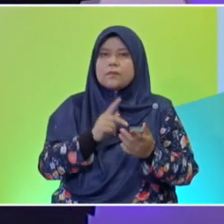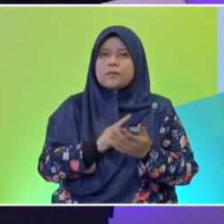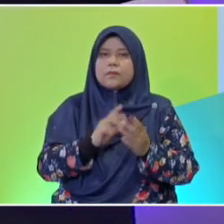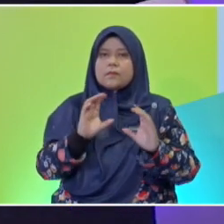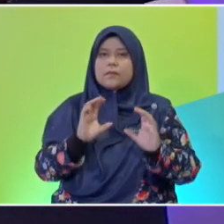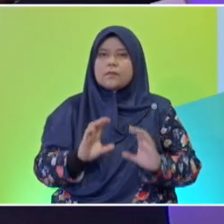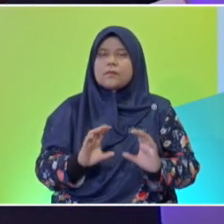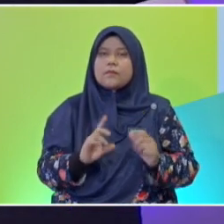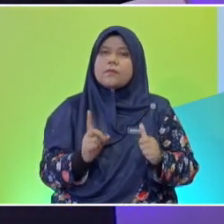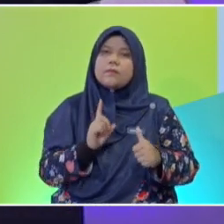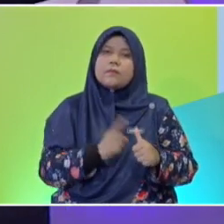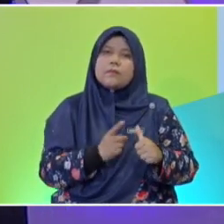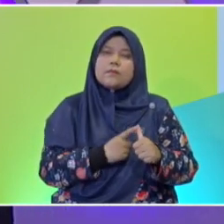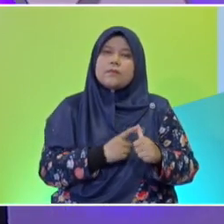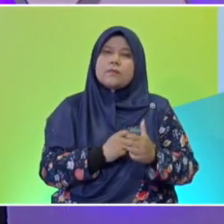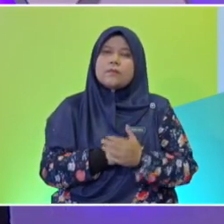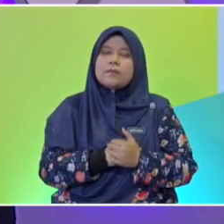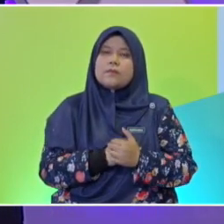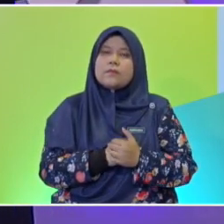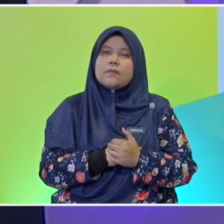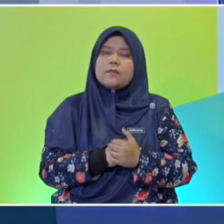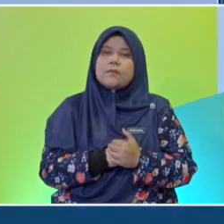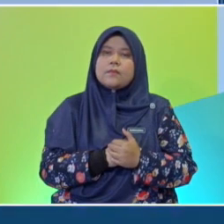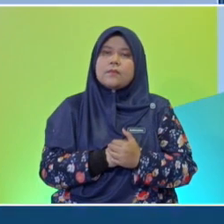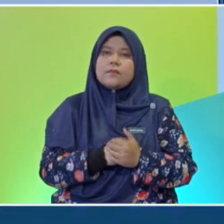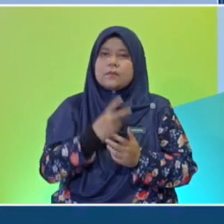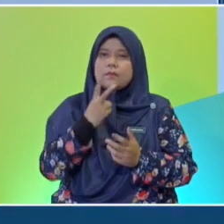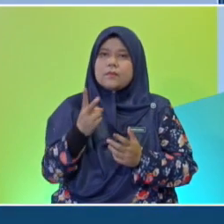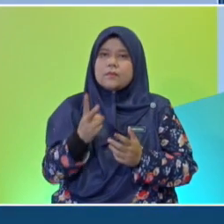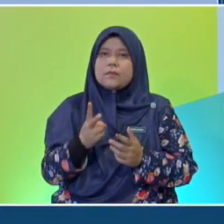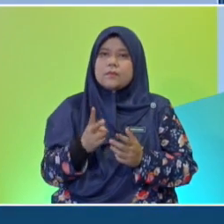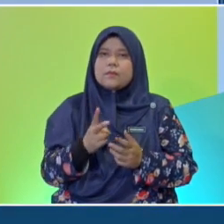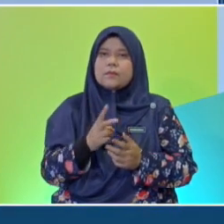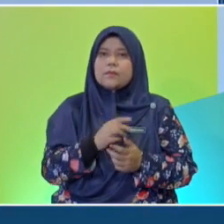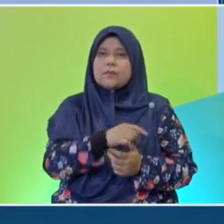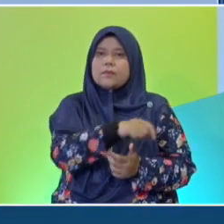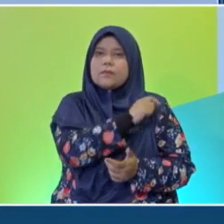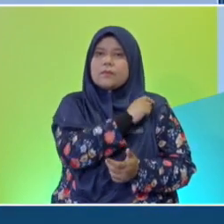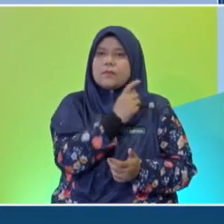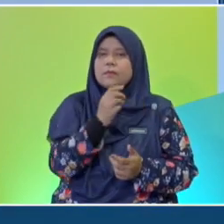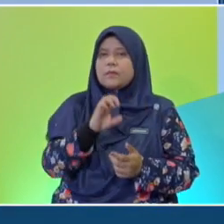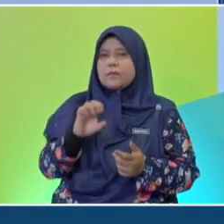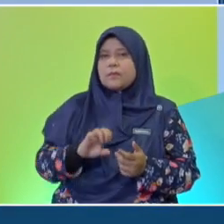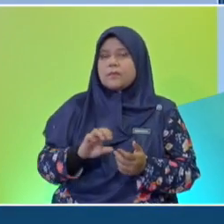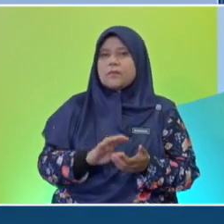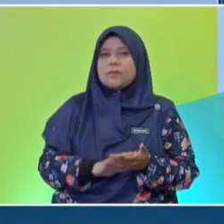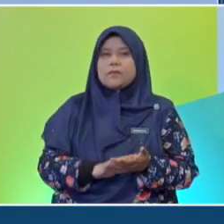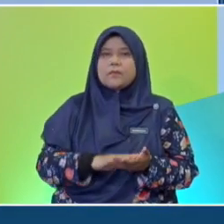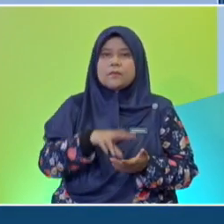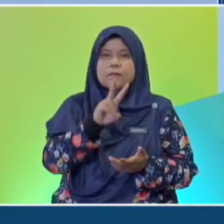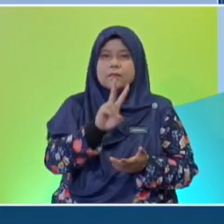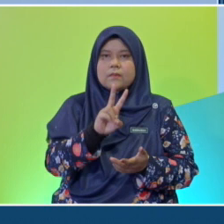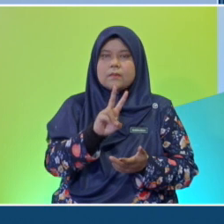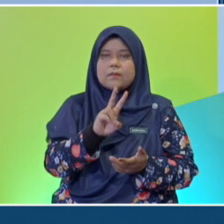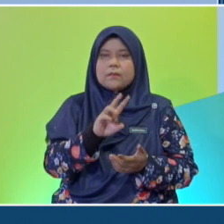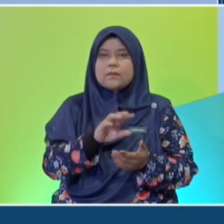yunitari yunitarik adalah kita lihat cos tenaga elektrik bagi dua km bersamaan 436